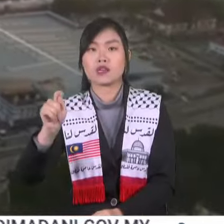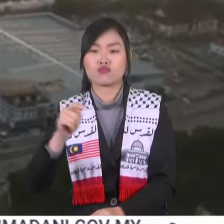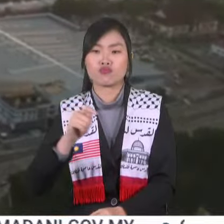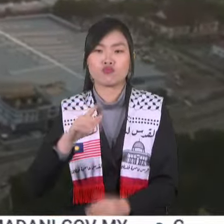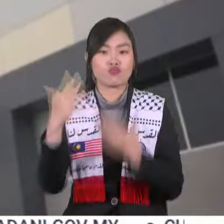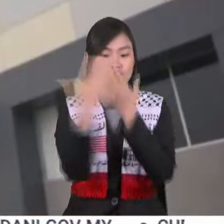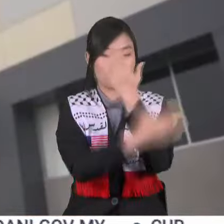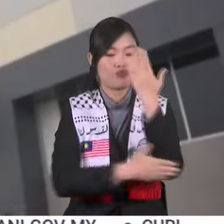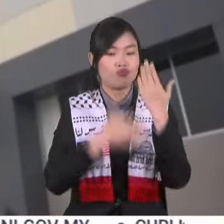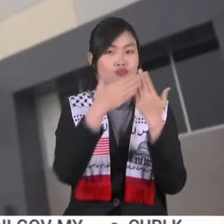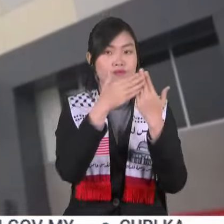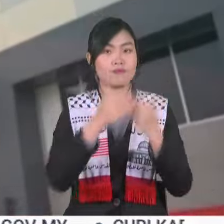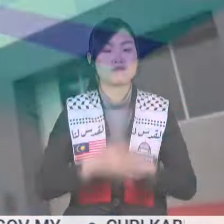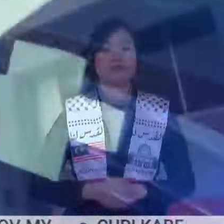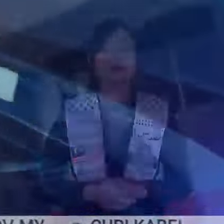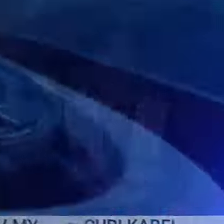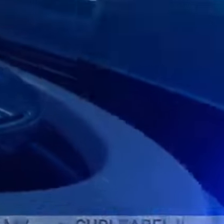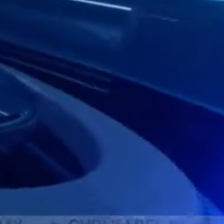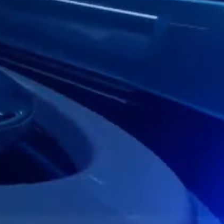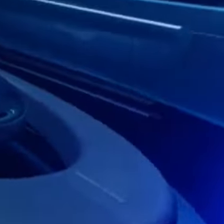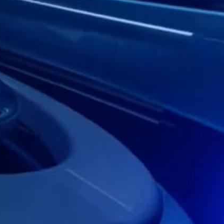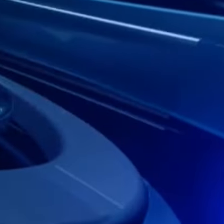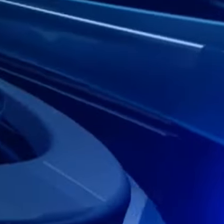seluruh negara.